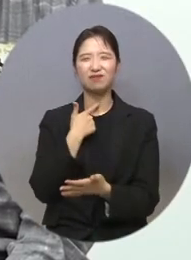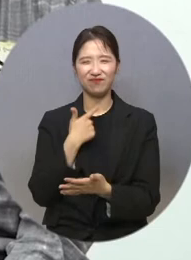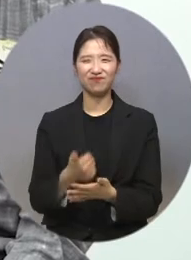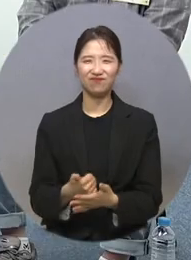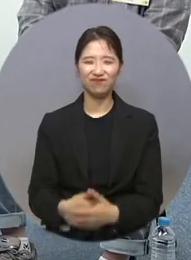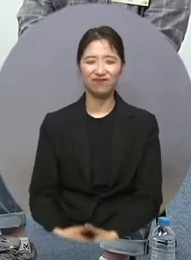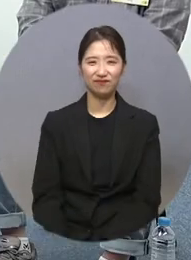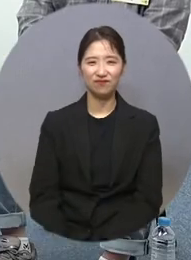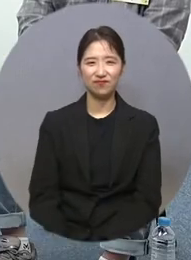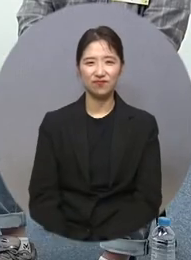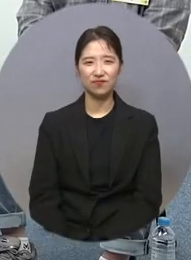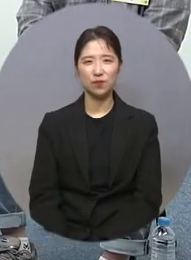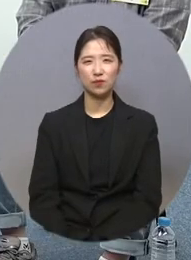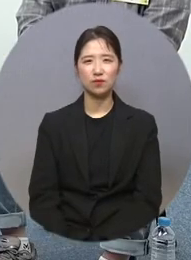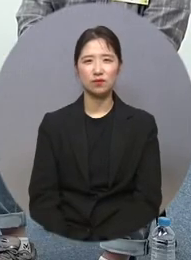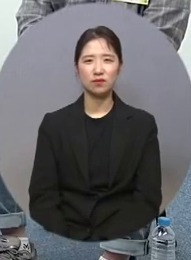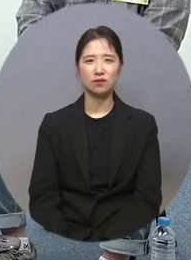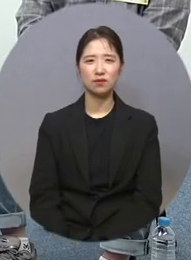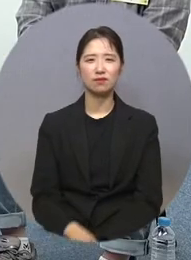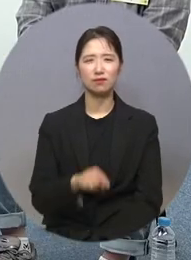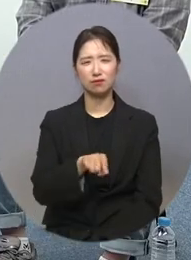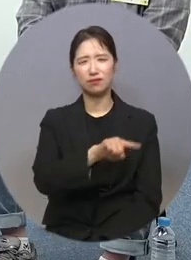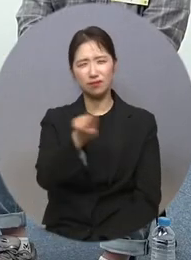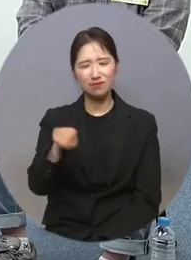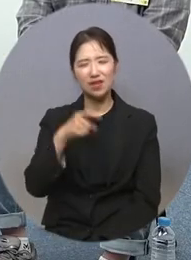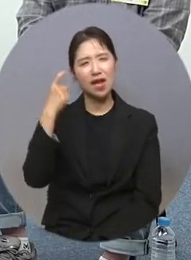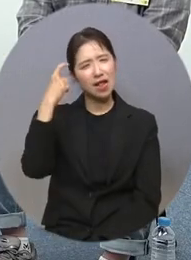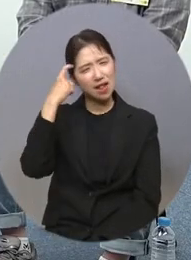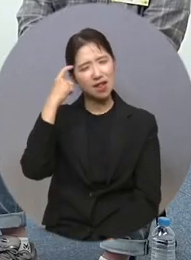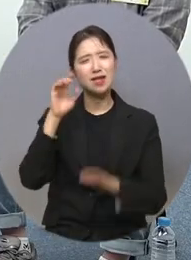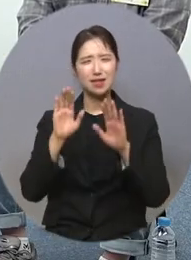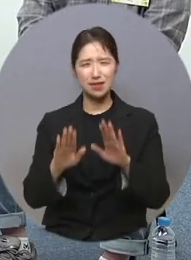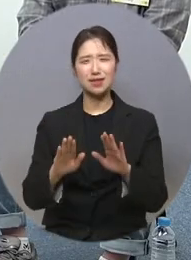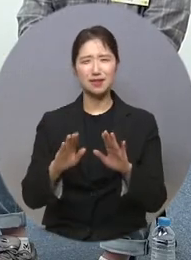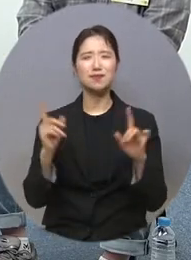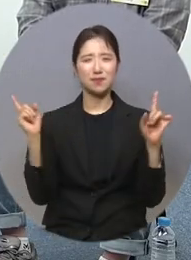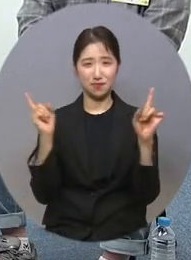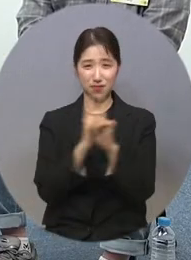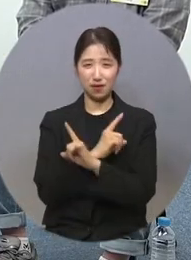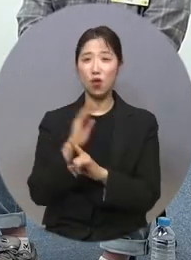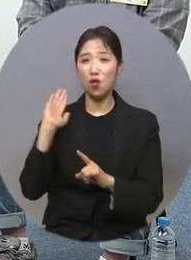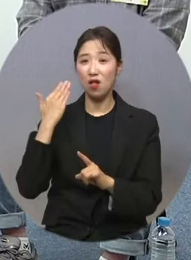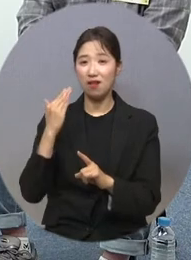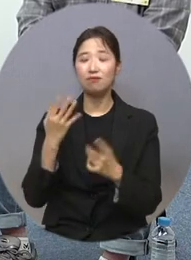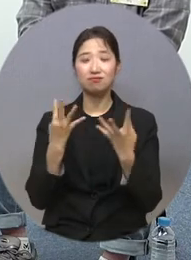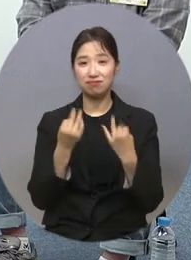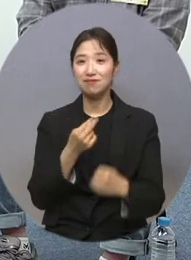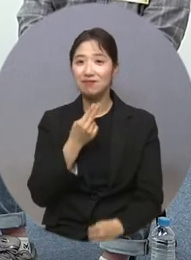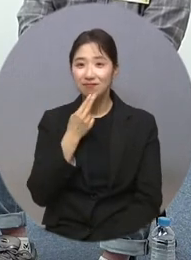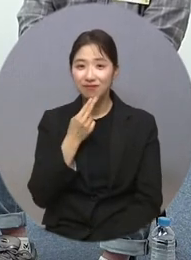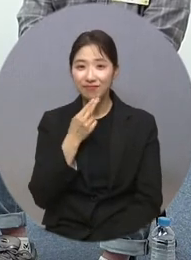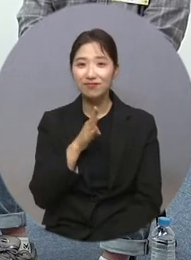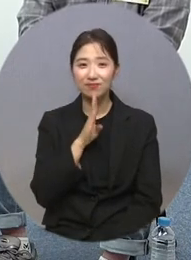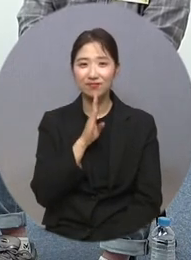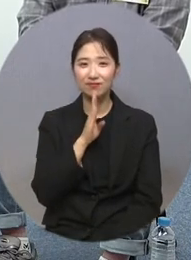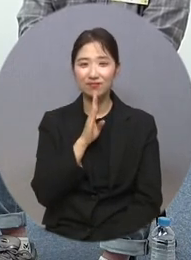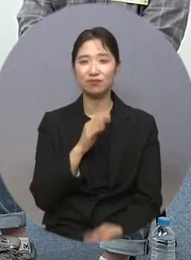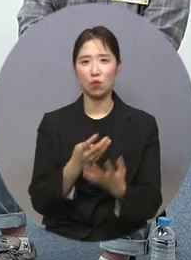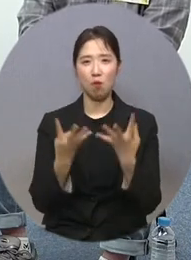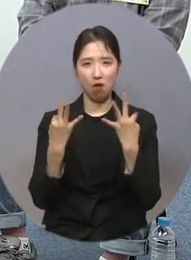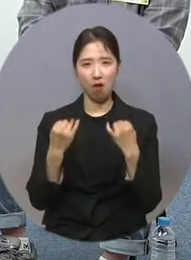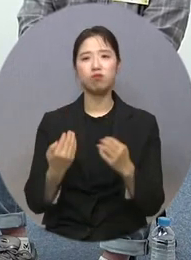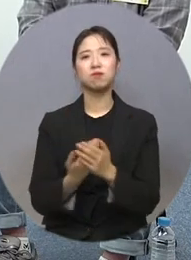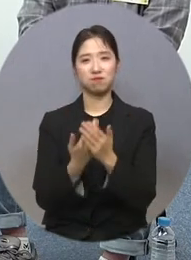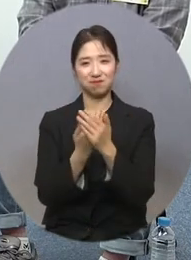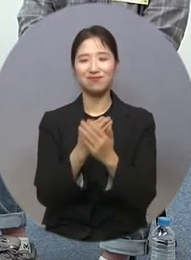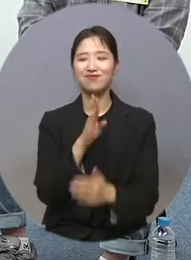나네요. 네, 그런 것도 사실 이제 뭐 인식의 차이 뭐 이런 얘기를 하지만 요즘에는 그래도 많이 없을 거란 생각은 들어요. 많이 근데 좋아진